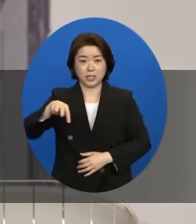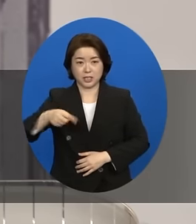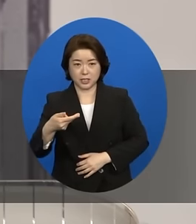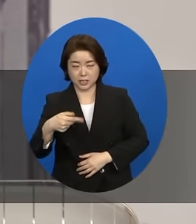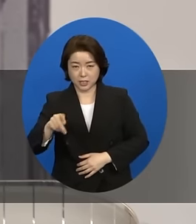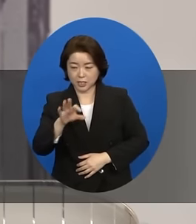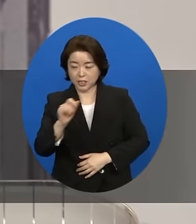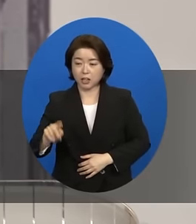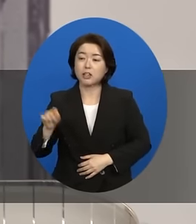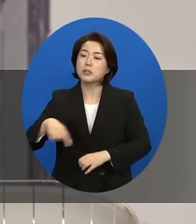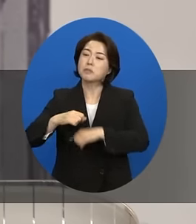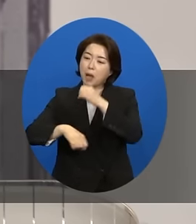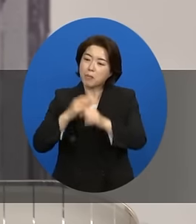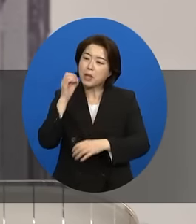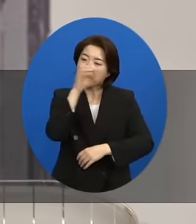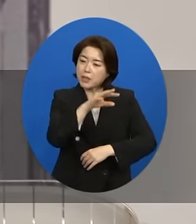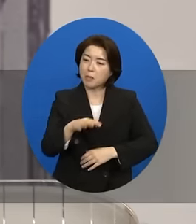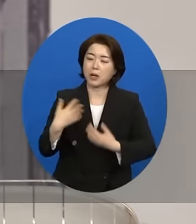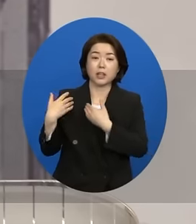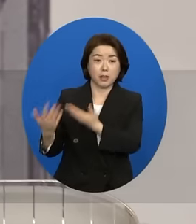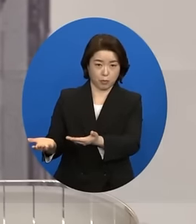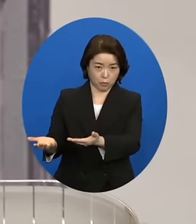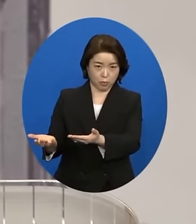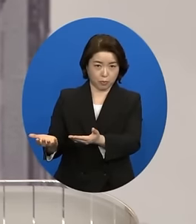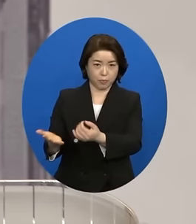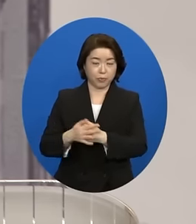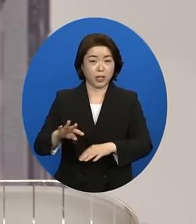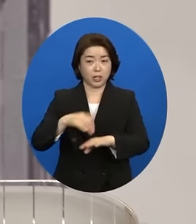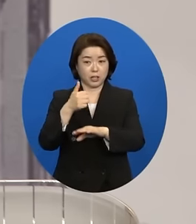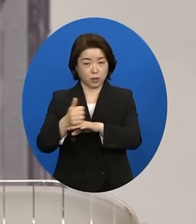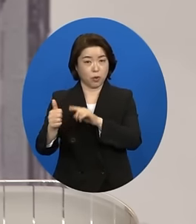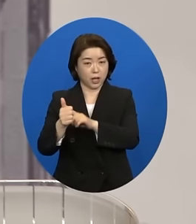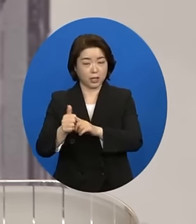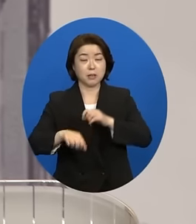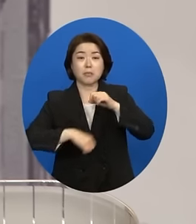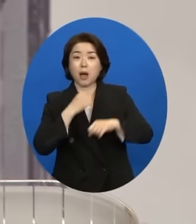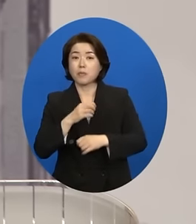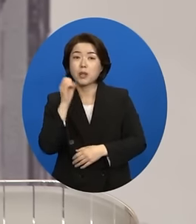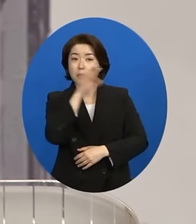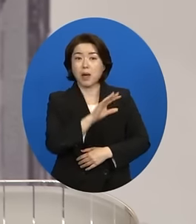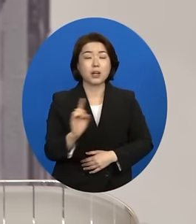마음대로 하게 두셨어요. 그가 어떻게 하죠? 마음대로 해서,